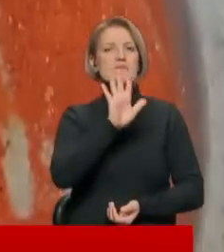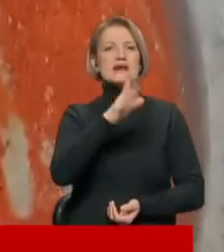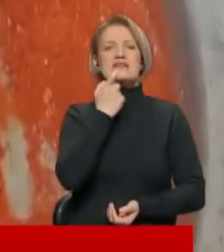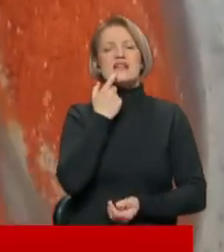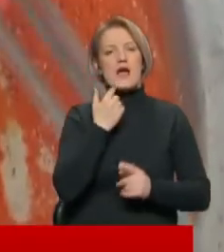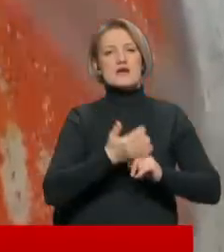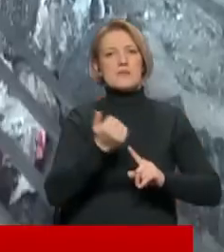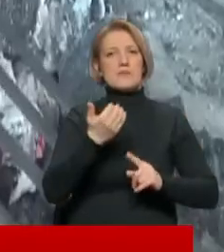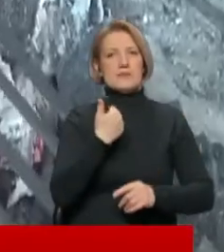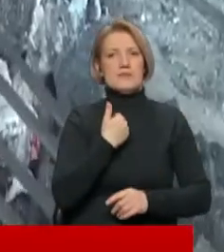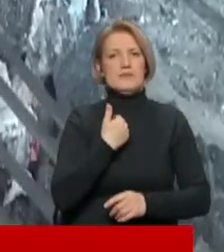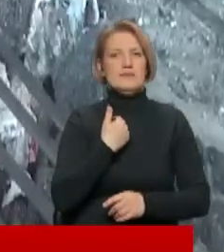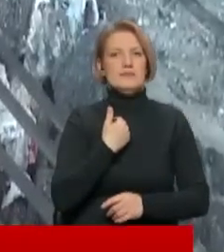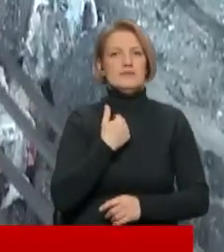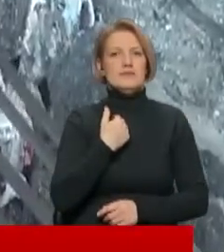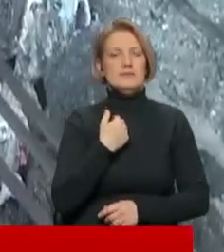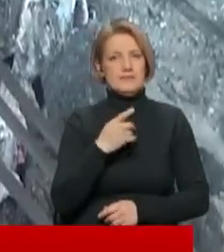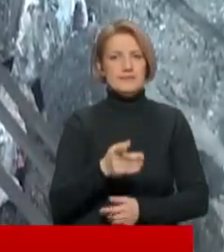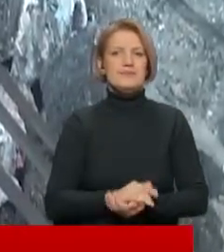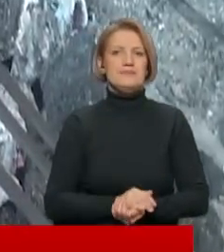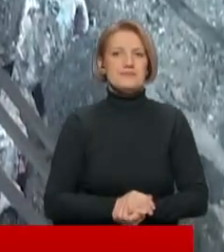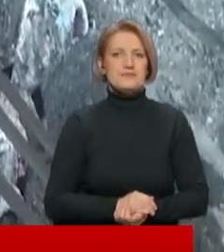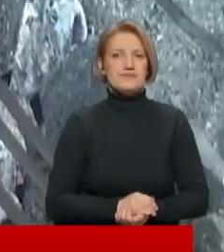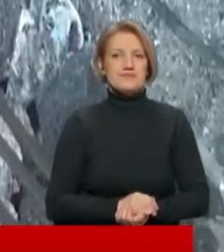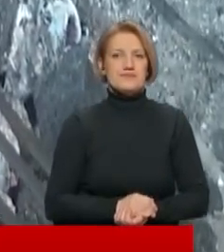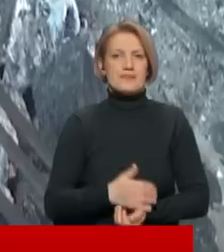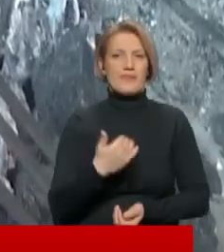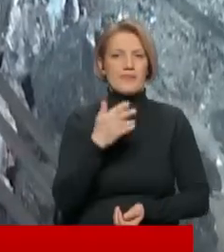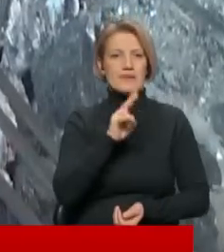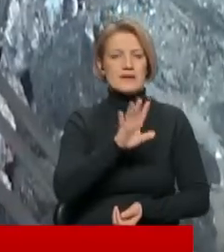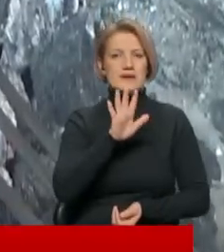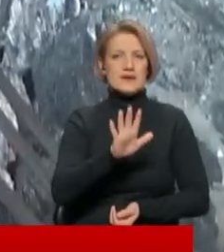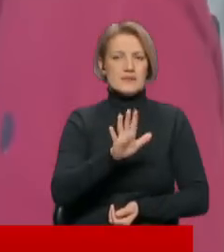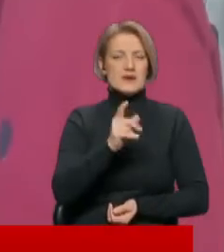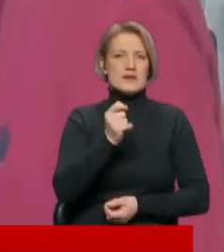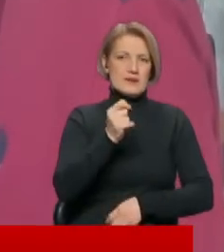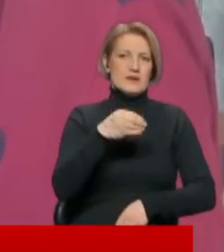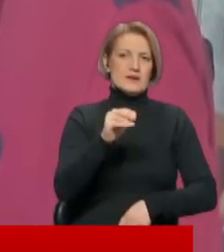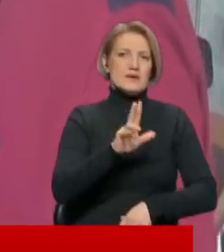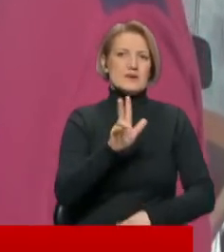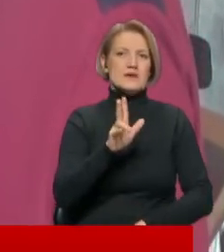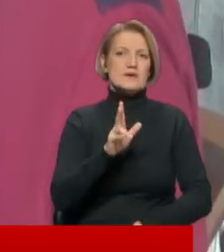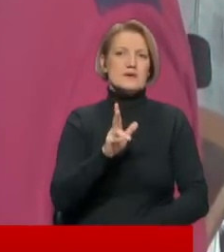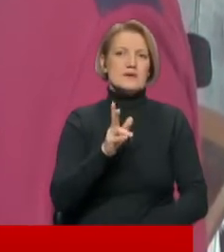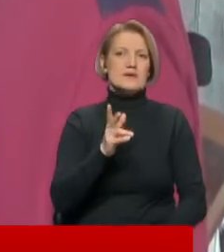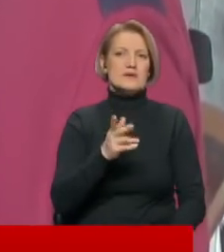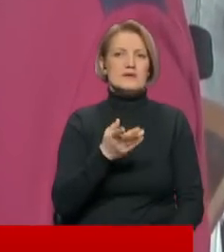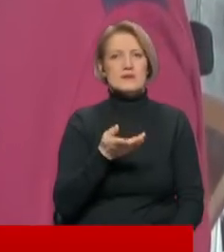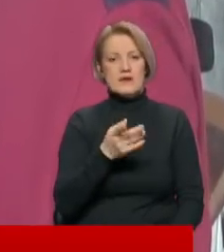kebapçıyım ben soruyorum mesela diyorum kaç lira diyor Biz 20-25 TL deviriyoruz 30 deviriyor